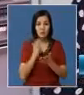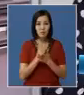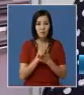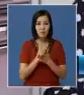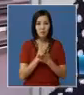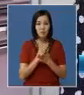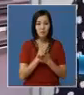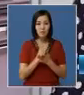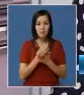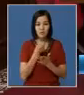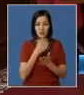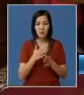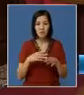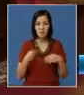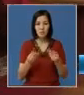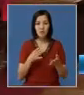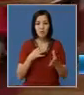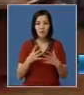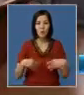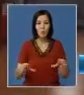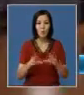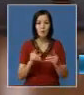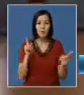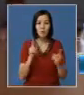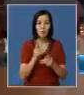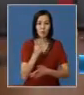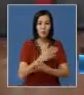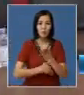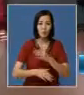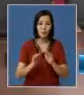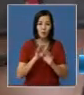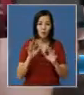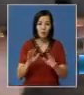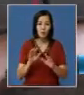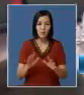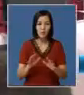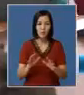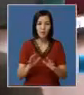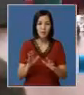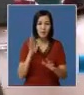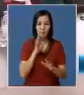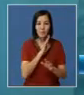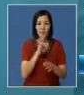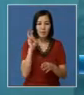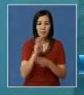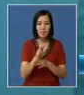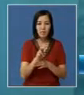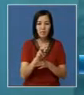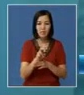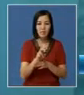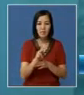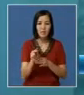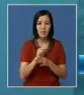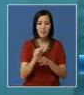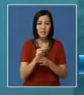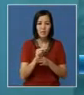Көмек әжептәуір беріп жатыр екен. Қоғамды қабылдауға мүгедек жандардың күтімімен отырған азаматшылар да келіп жағдайларын айтты. Ақылы ем-дом алуға